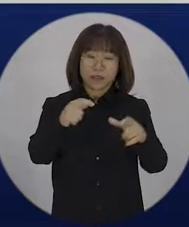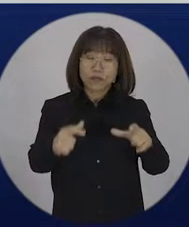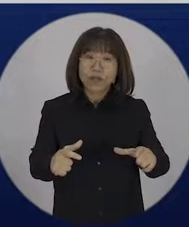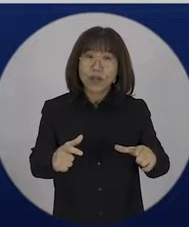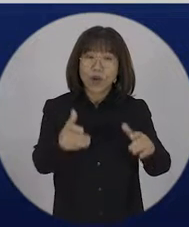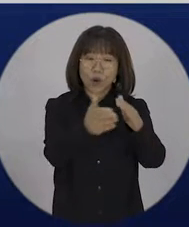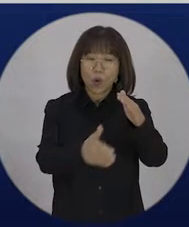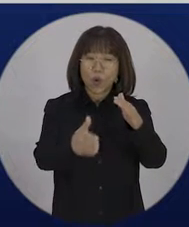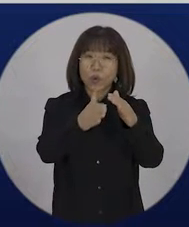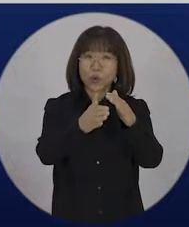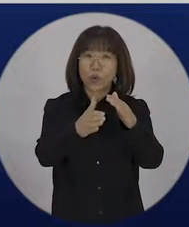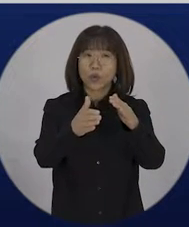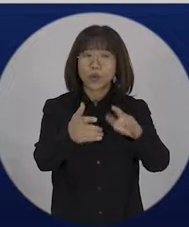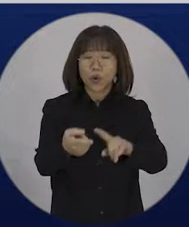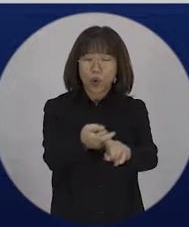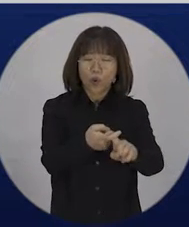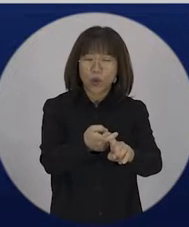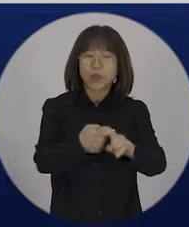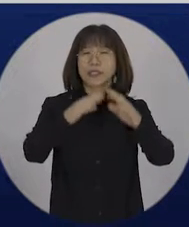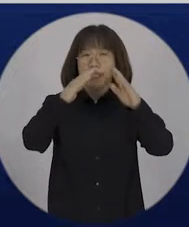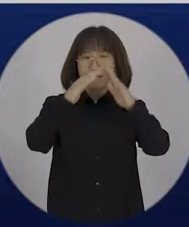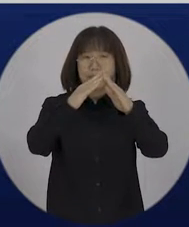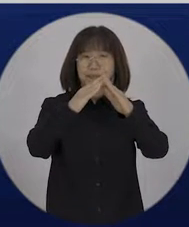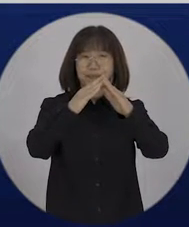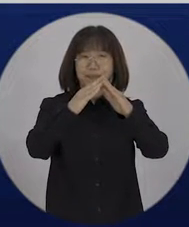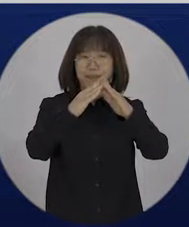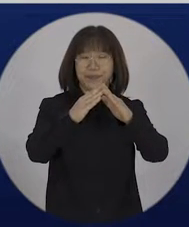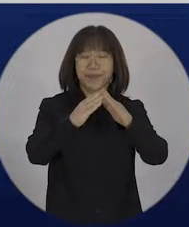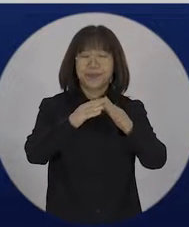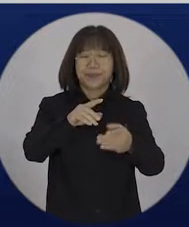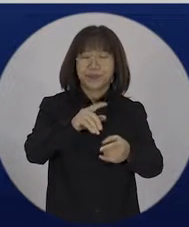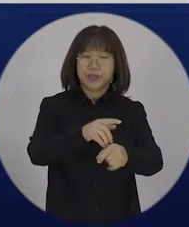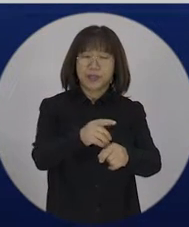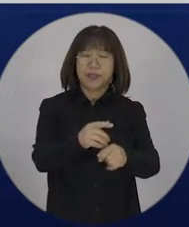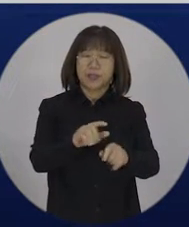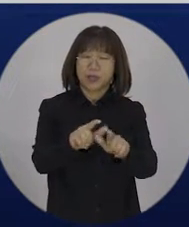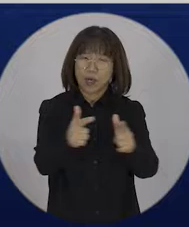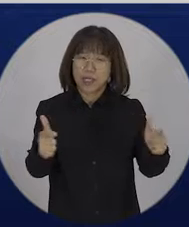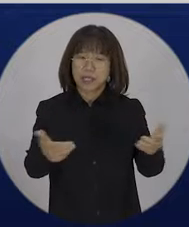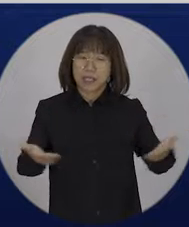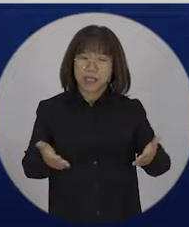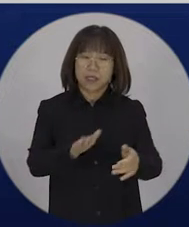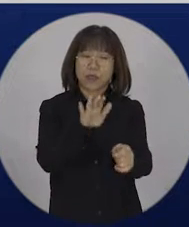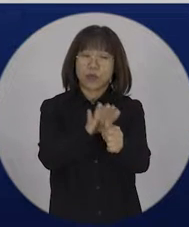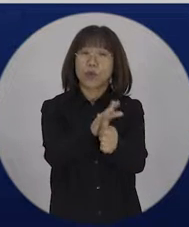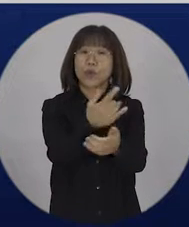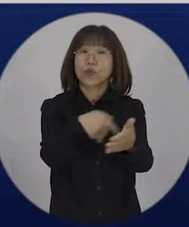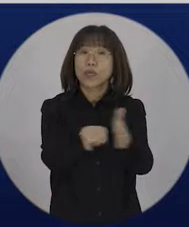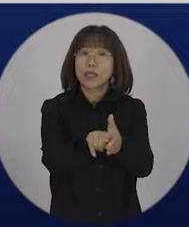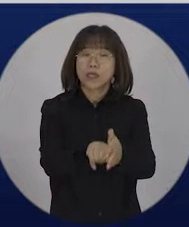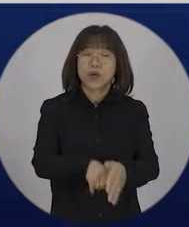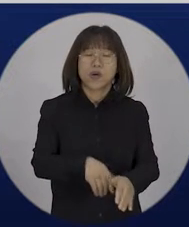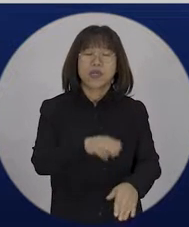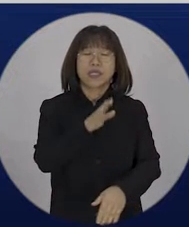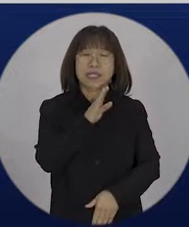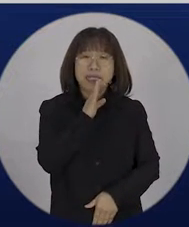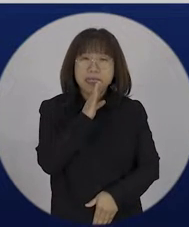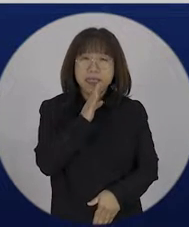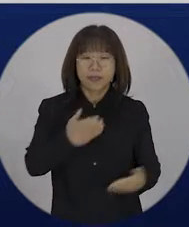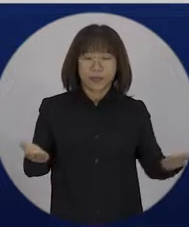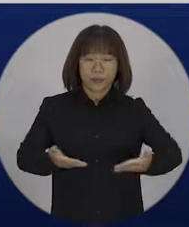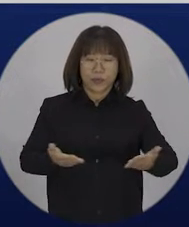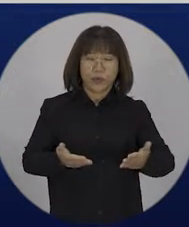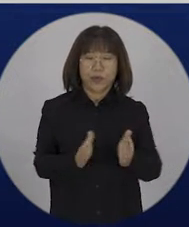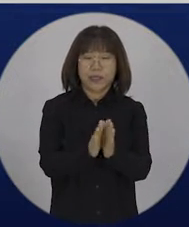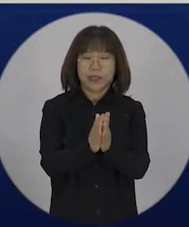강서구가 공동주택 관리의 효율적인 업무 수행을 돕기 위해 2021년 공동주택 관리실무 자료집 을